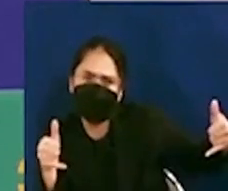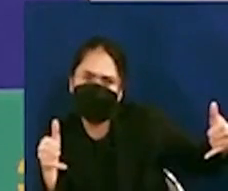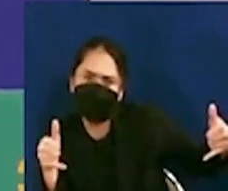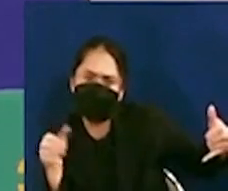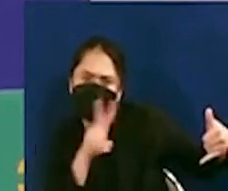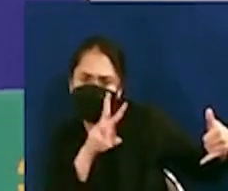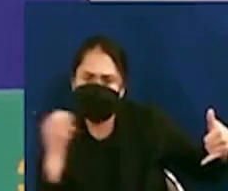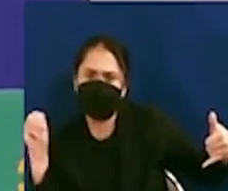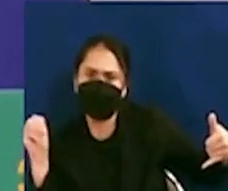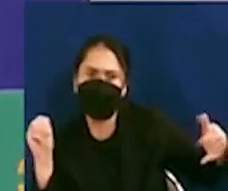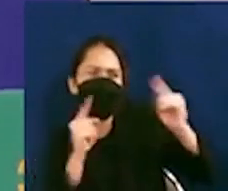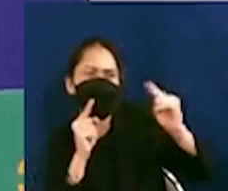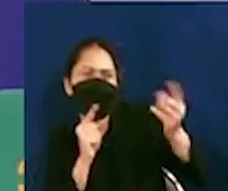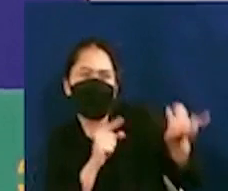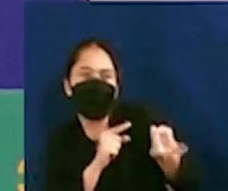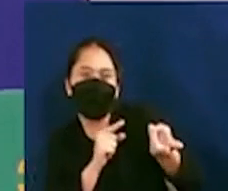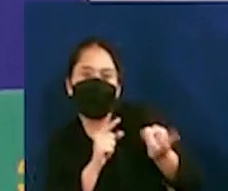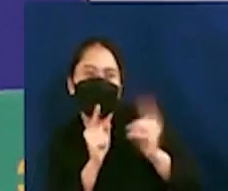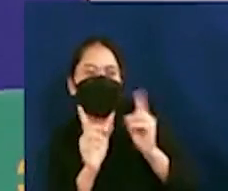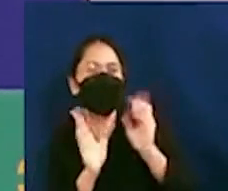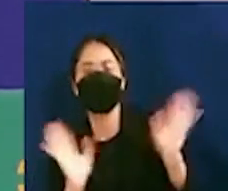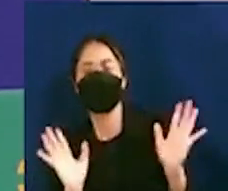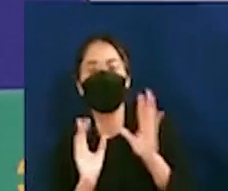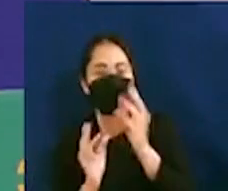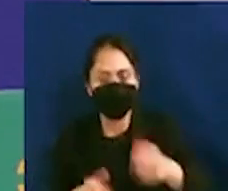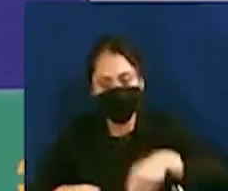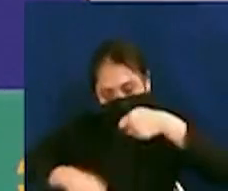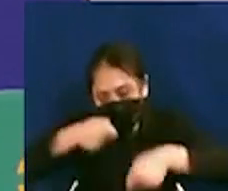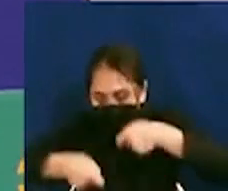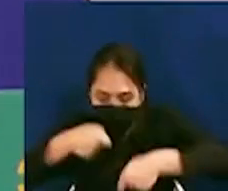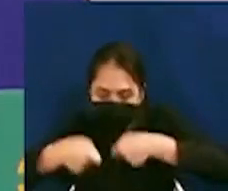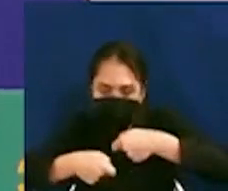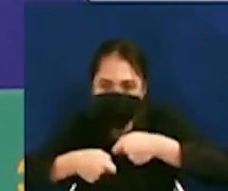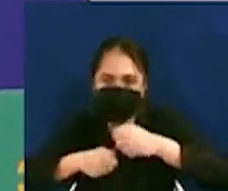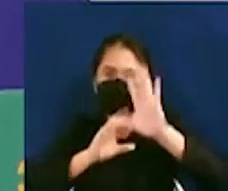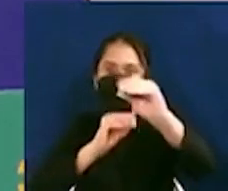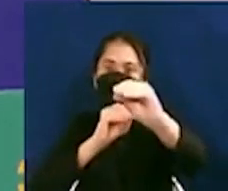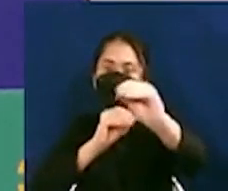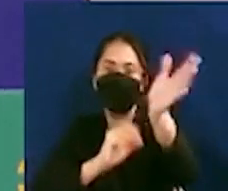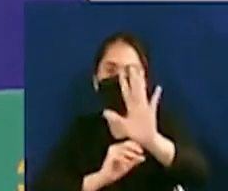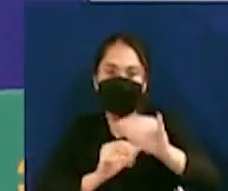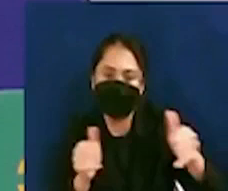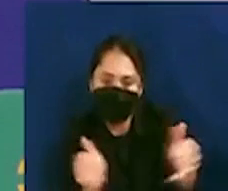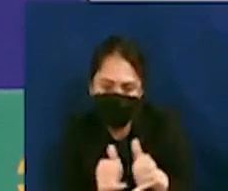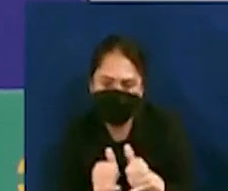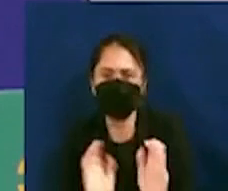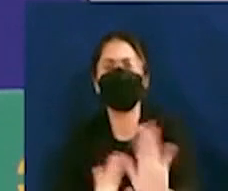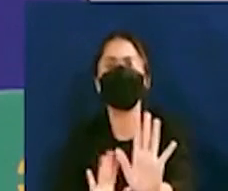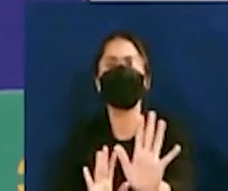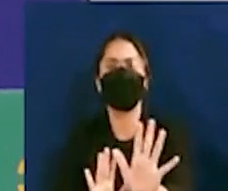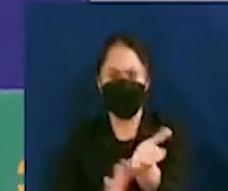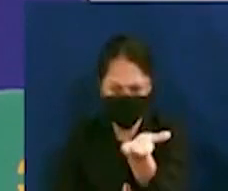2เมตรพูดคุยกันให้น้อยที่สุดในระหว่างกินข้าวนะครับไม่จำเป็นอย่าอยู่ใกล้ชิดกันนะครับในช่วงนี้ขอความกรุ